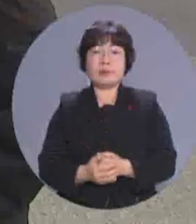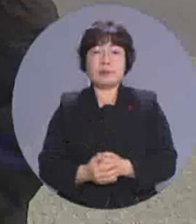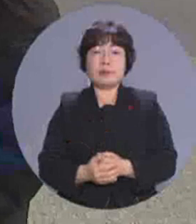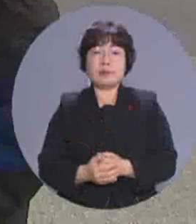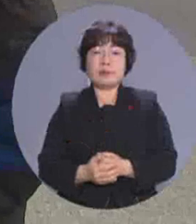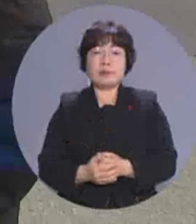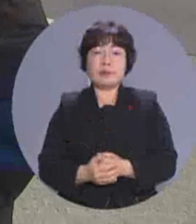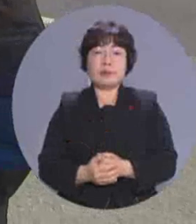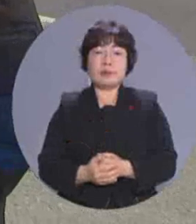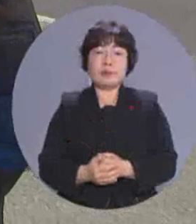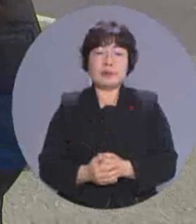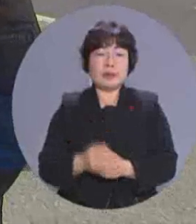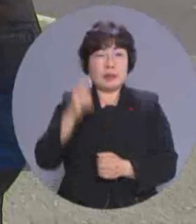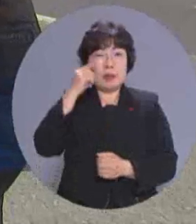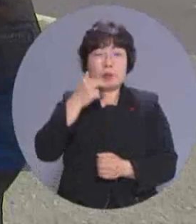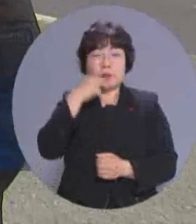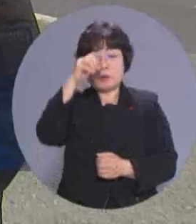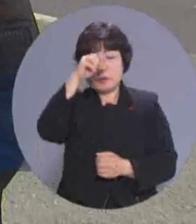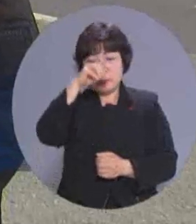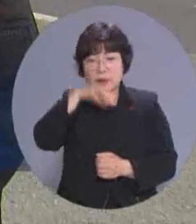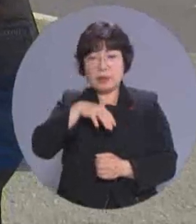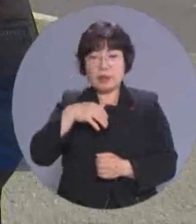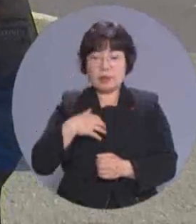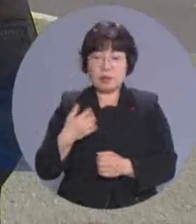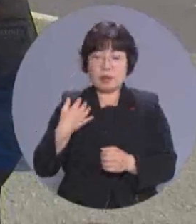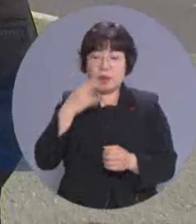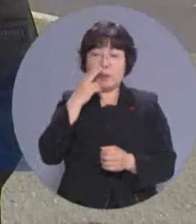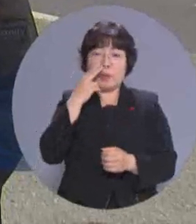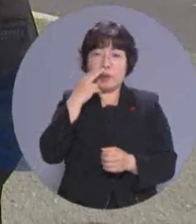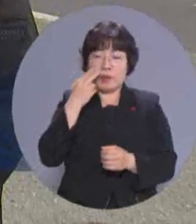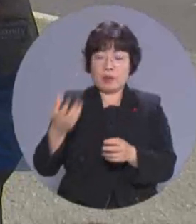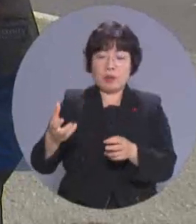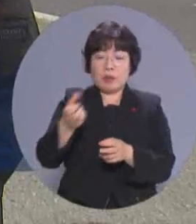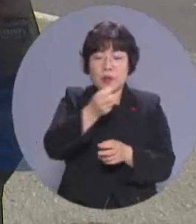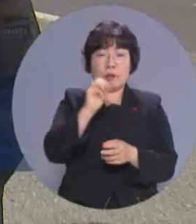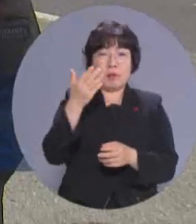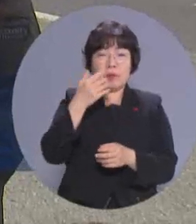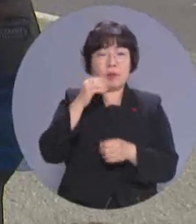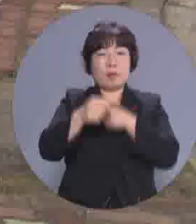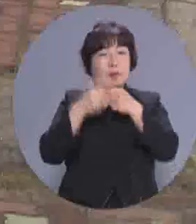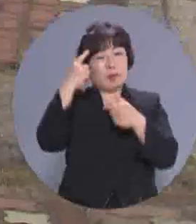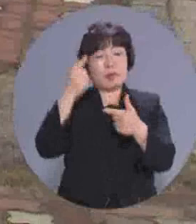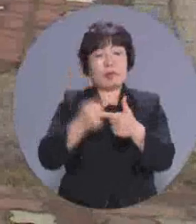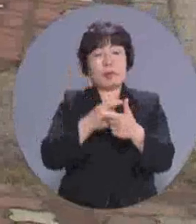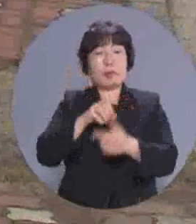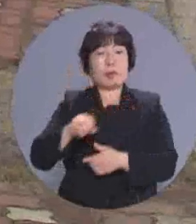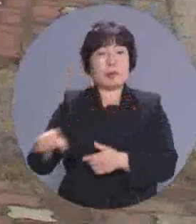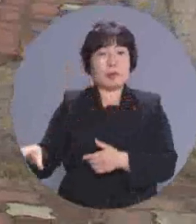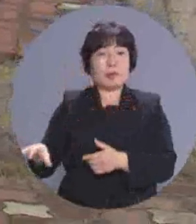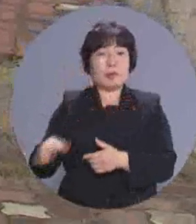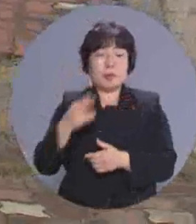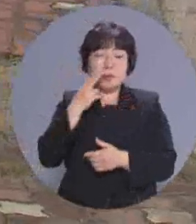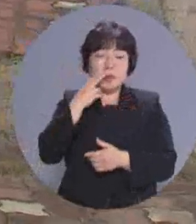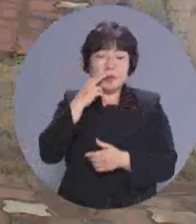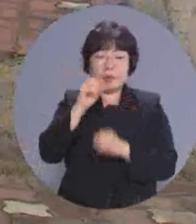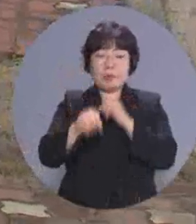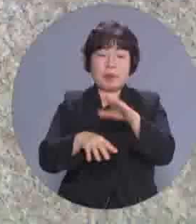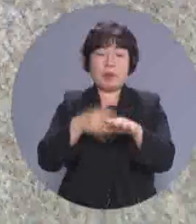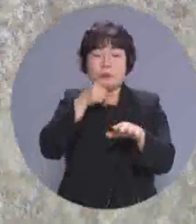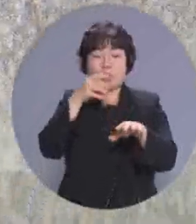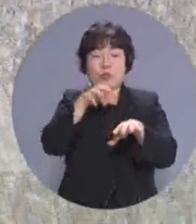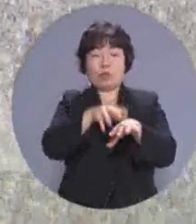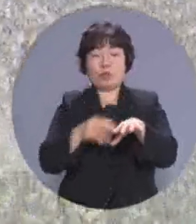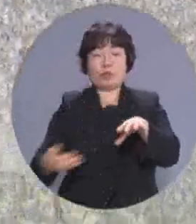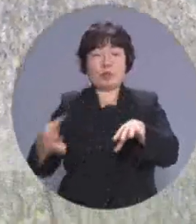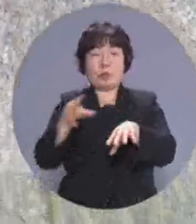같아요. 그냥. 자기 뒤에서 오면 자기가 그거 담고 가든가 해야 되는데 그냥 무시해서 버렸나니까요. 담배꽁초 무단투기는 하수구를